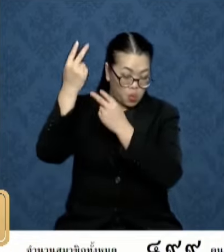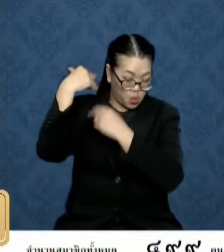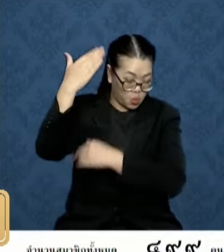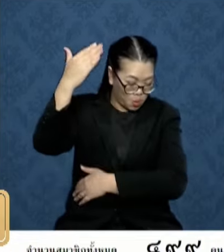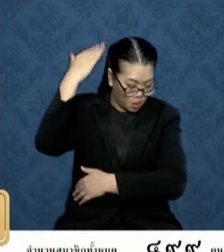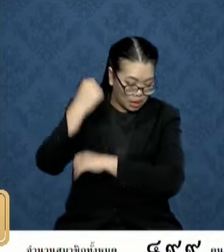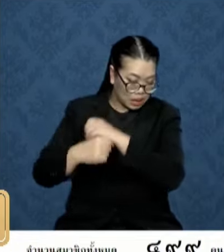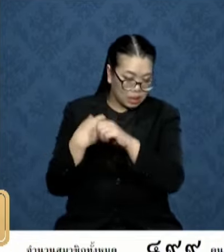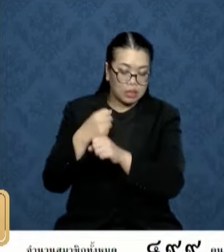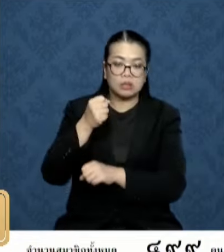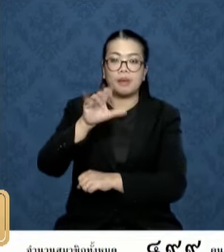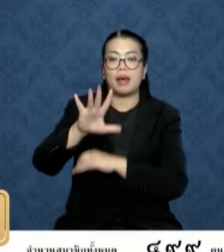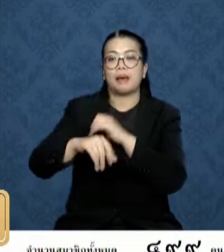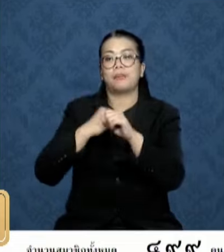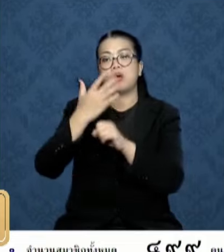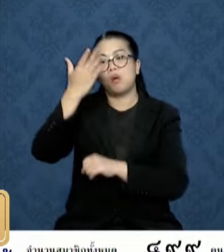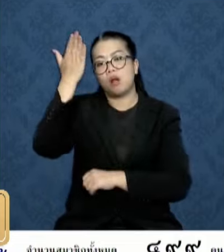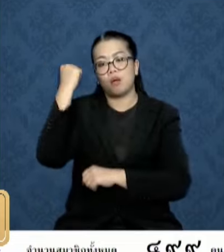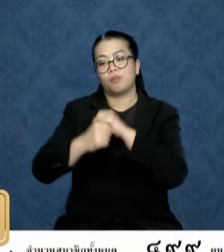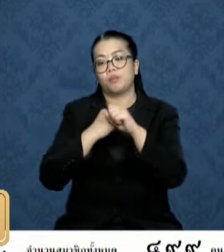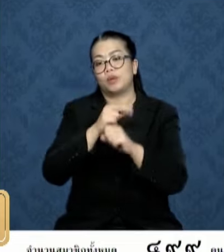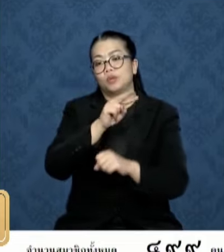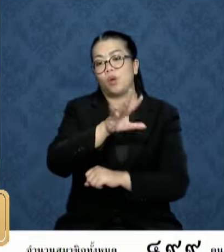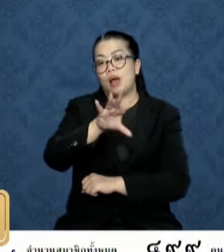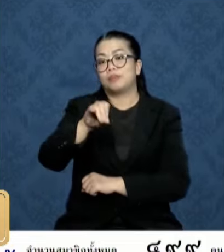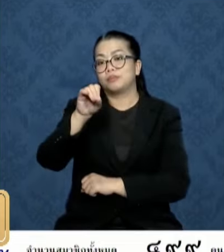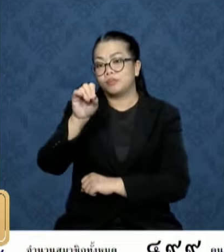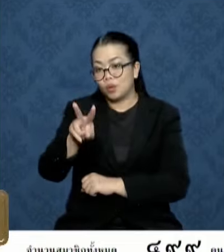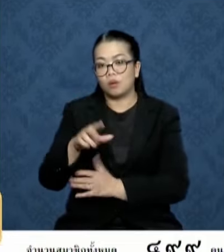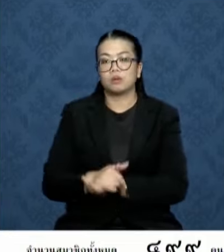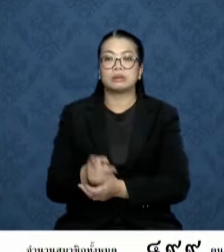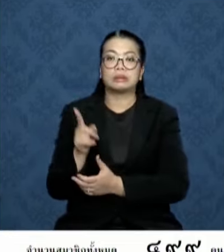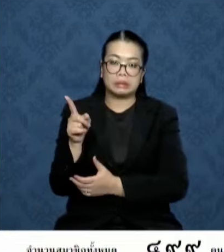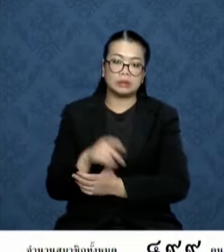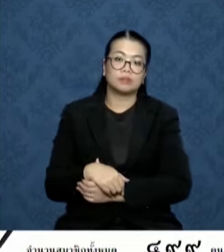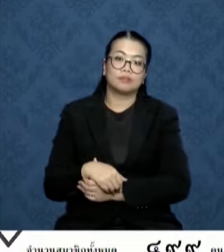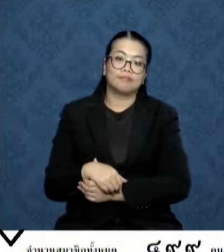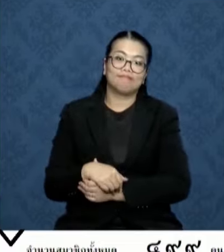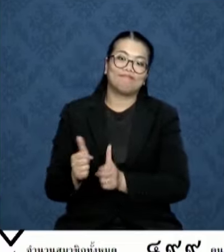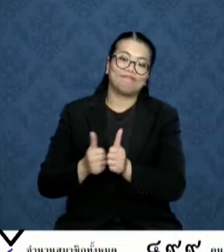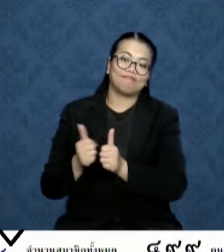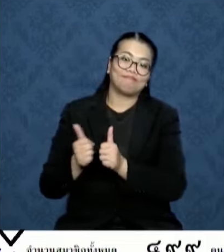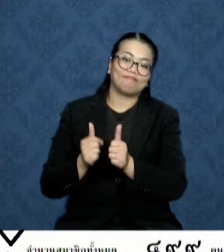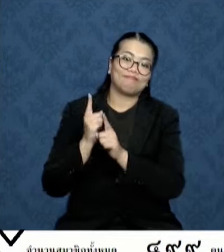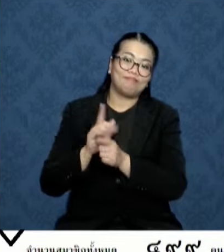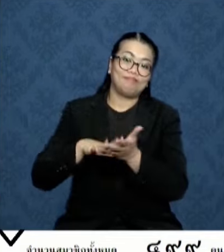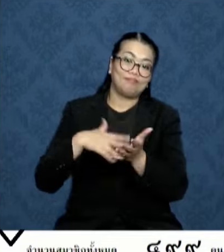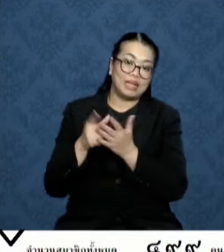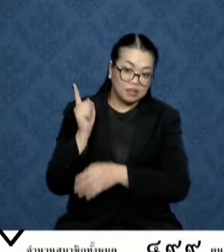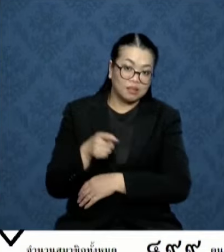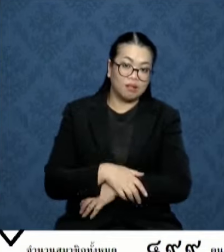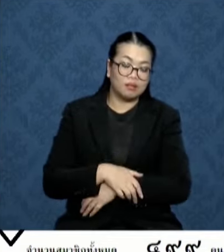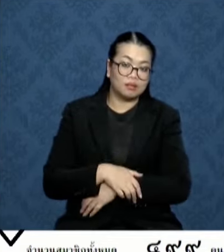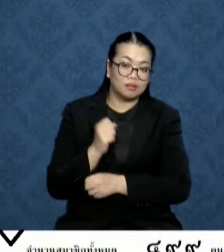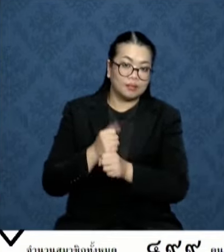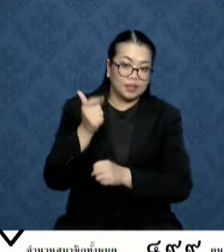เมื่อ 15 ปีตั้งแต่ปี 2552นี่คอการสรางความสามารในการแขงขนตามยทธศาสจหครทานประทาน